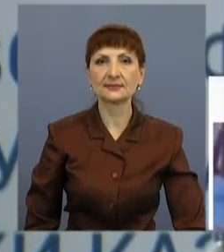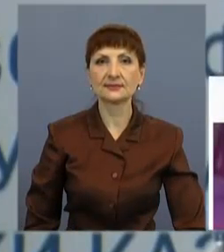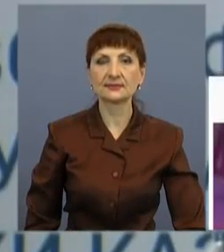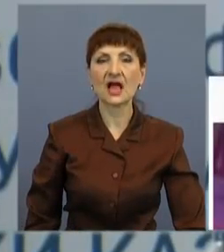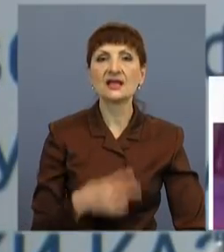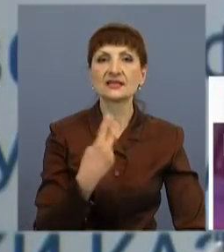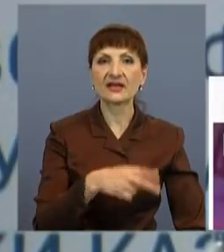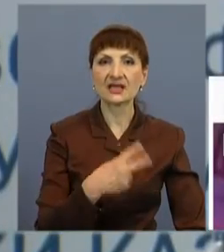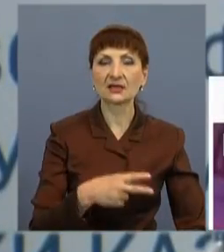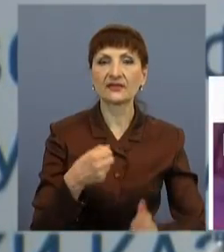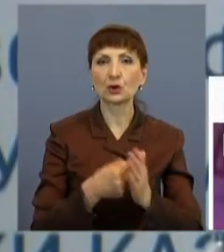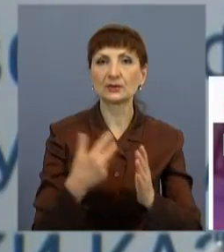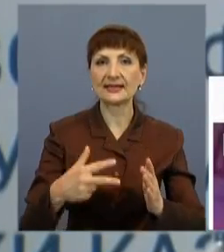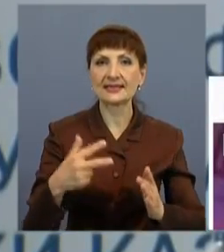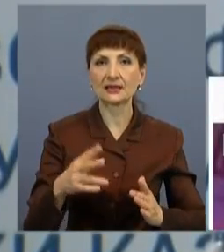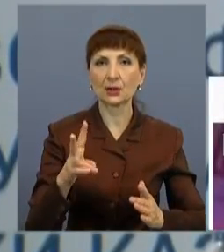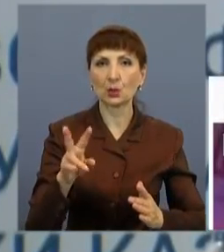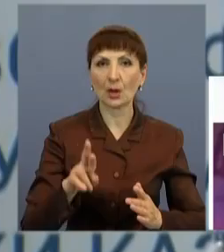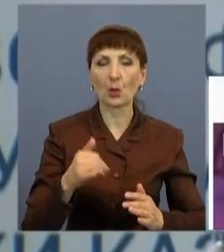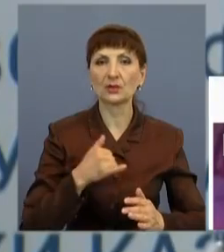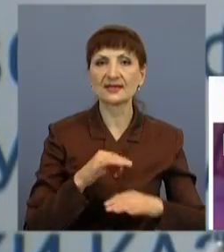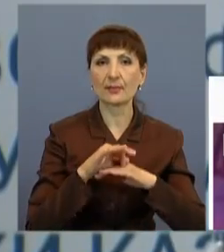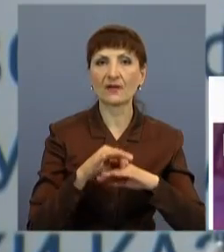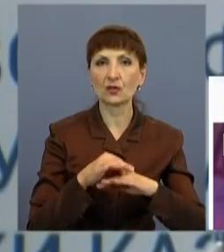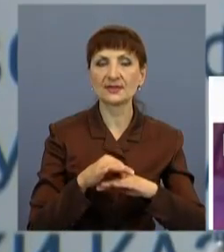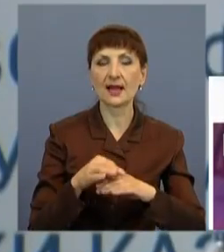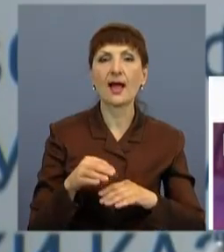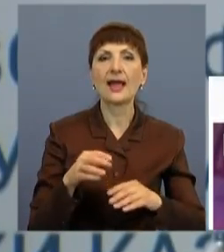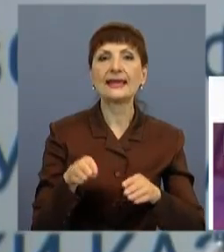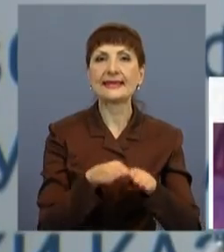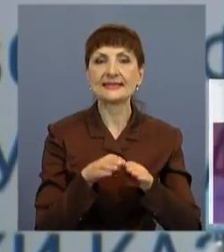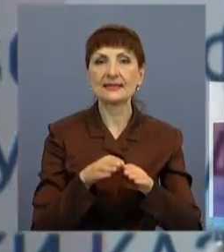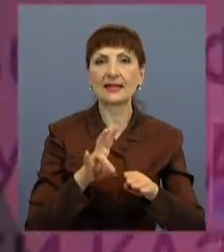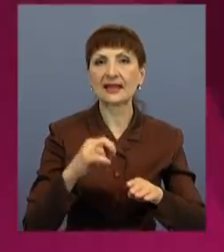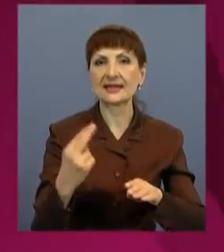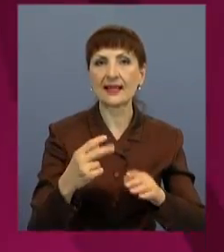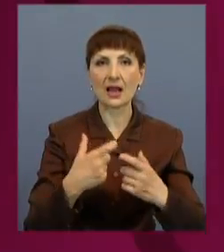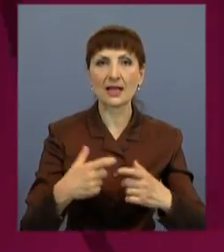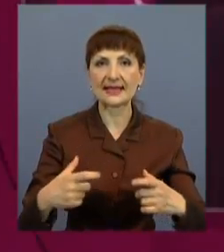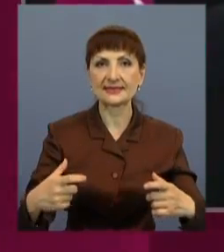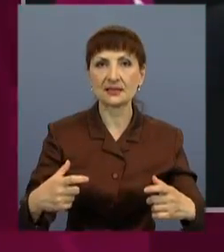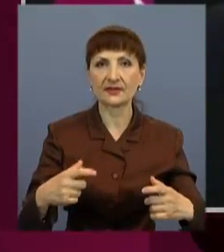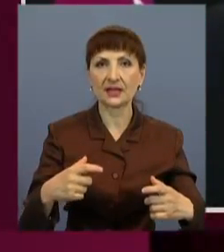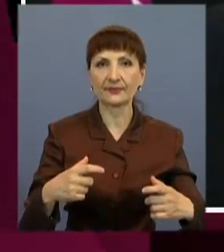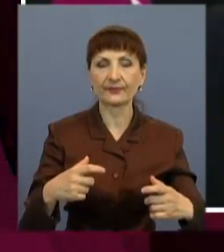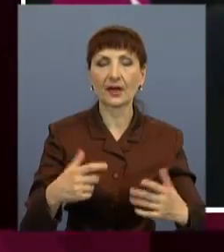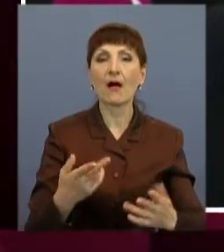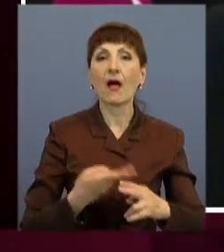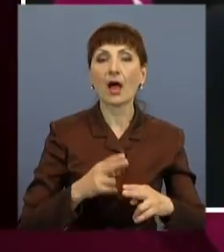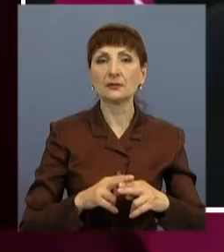помощь. С 20 по 30 июня у нас проводится единое национальное тестирование.